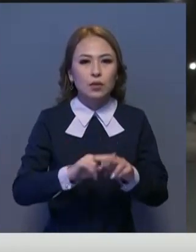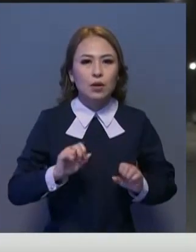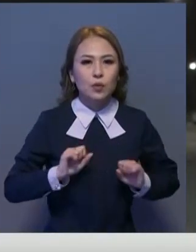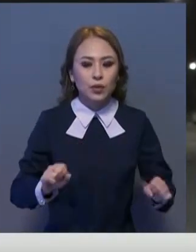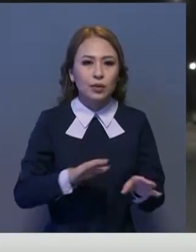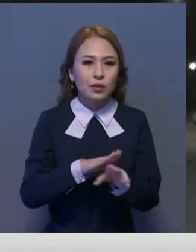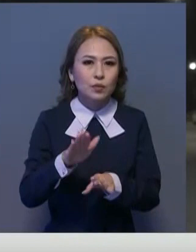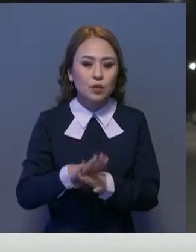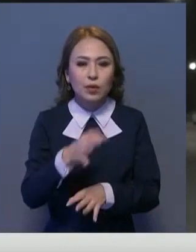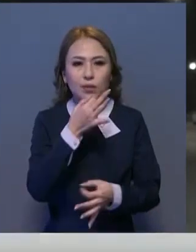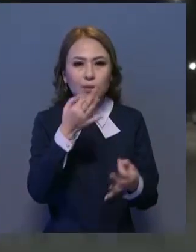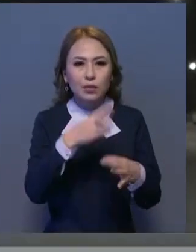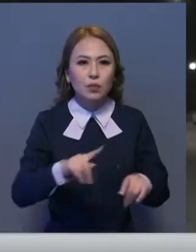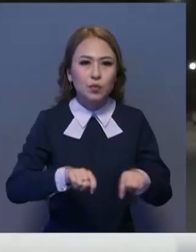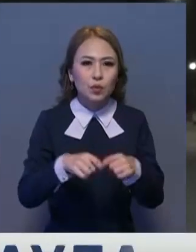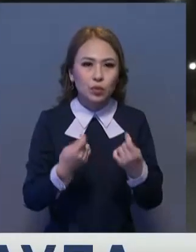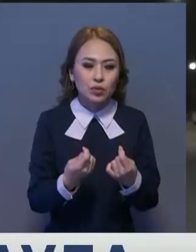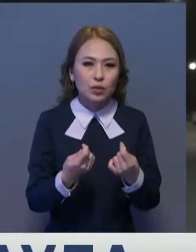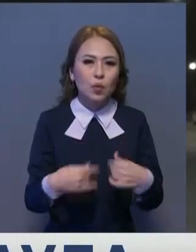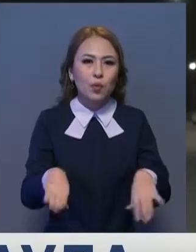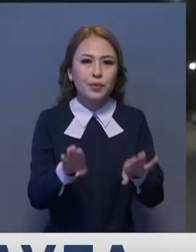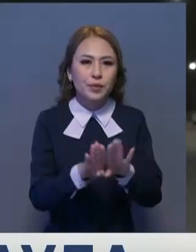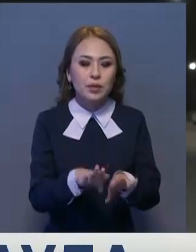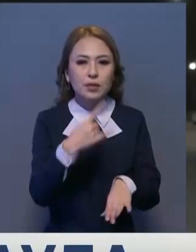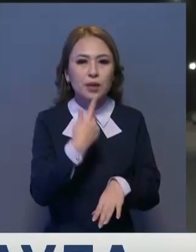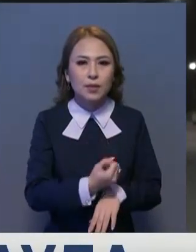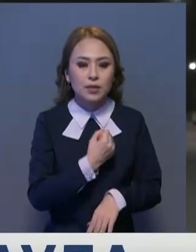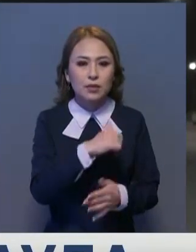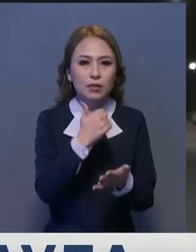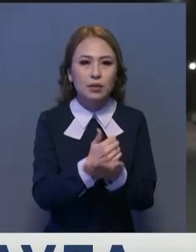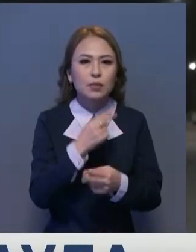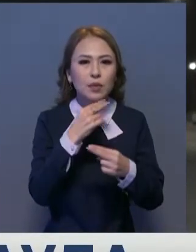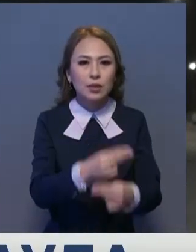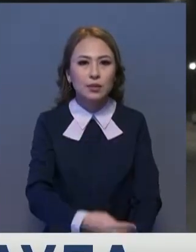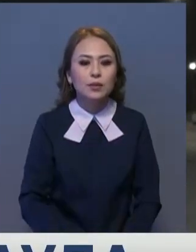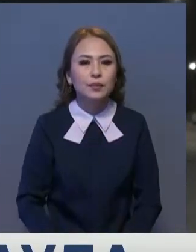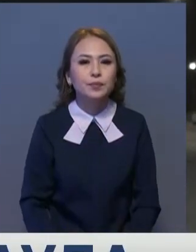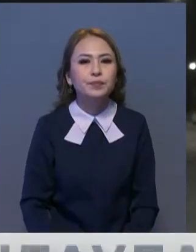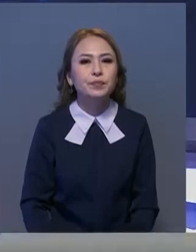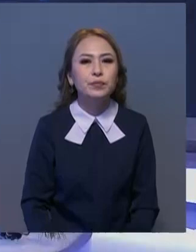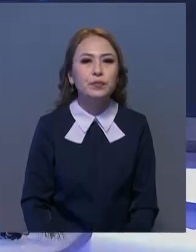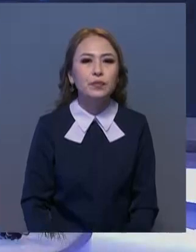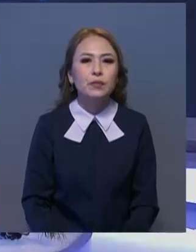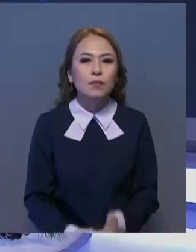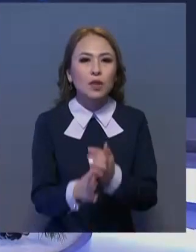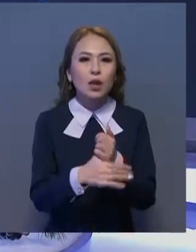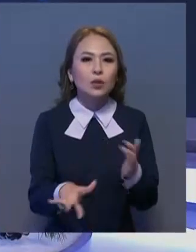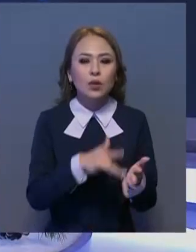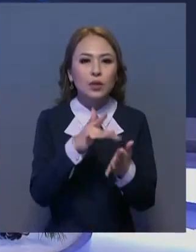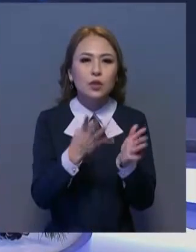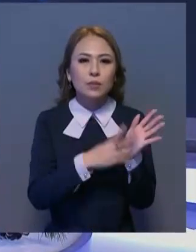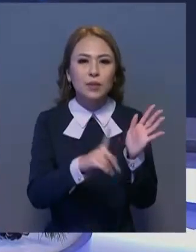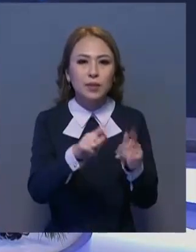атқарады. Кез келген құқық бұзушылық осы сарбаздардың басты назарында. Атырау